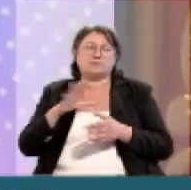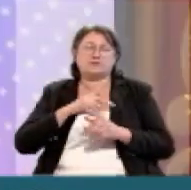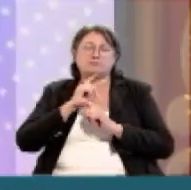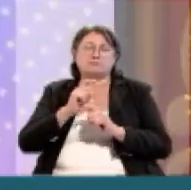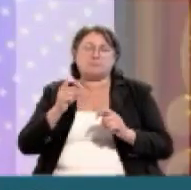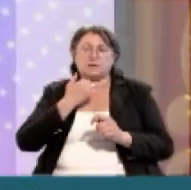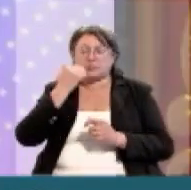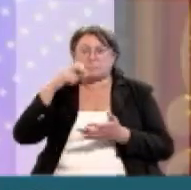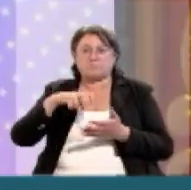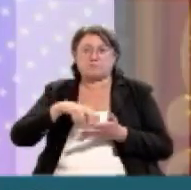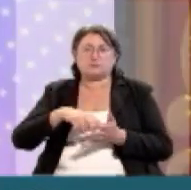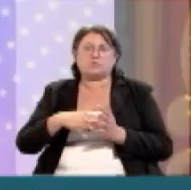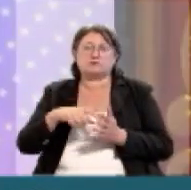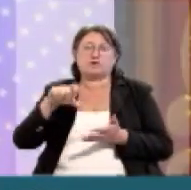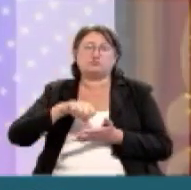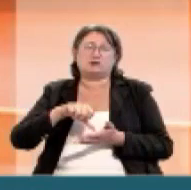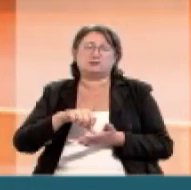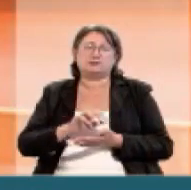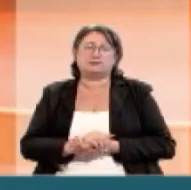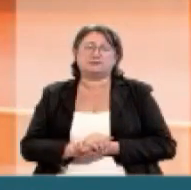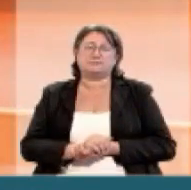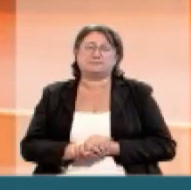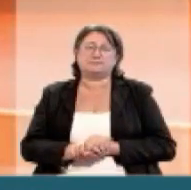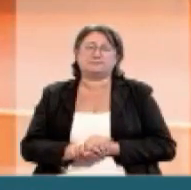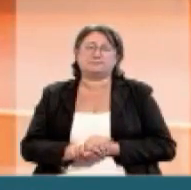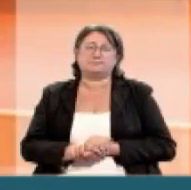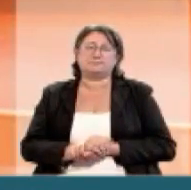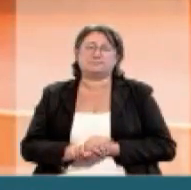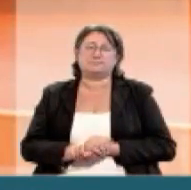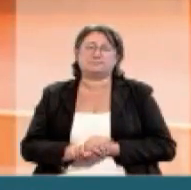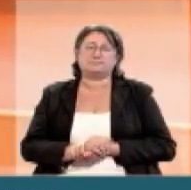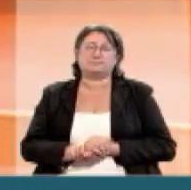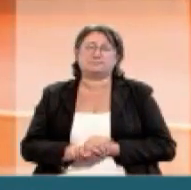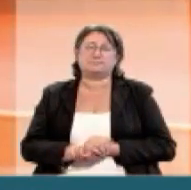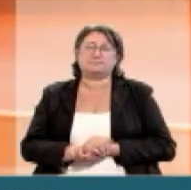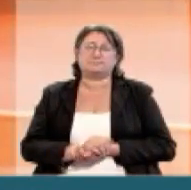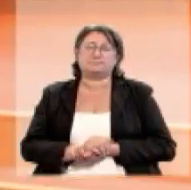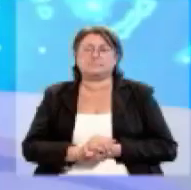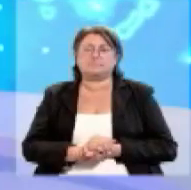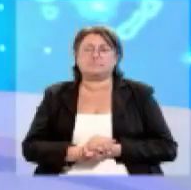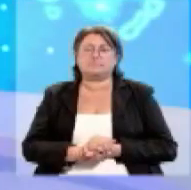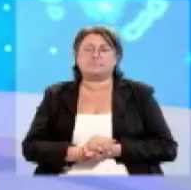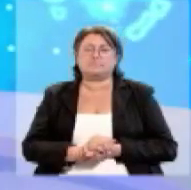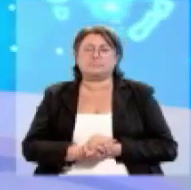өміріне атсалысқан үшін алғыс хаттар табысталды. Шерхан Нұрханұлы, Олжас Есенжігітов, Қостанай телеарнасы.